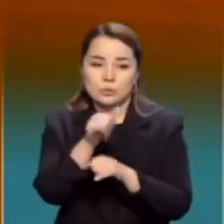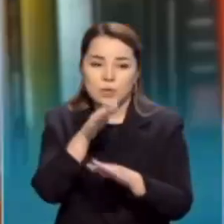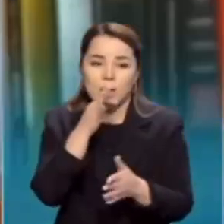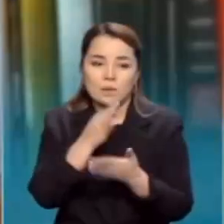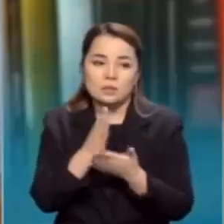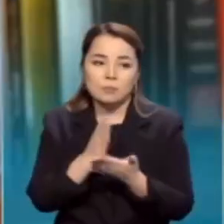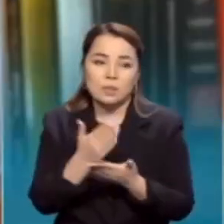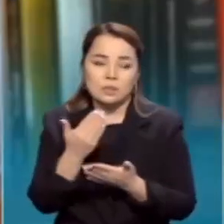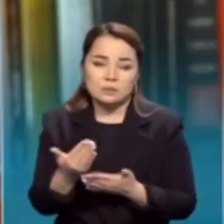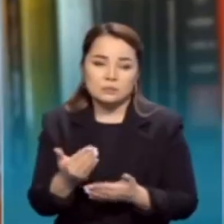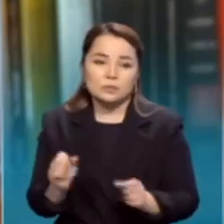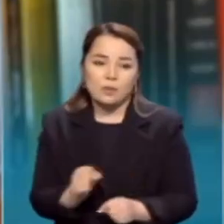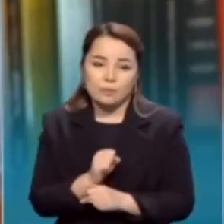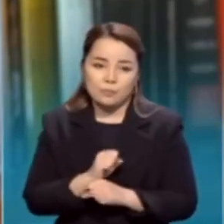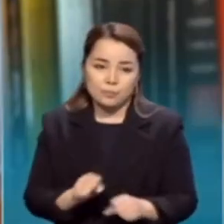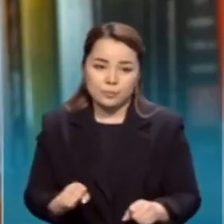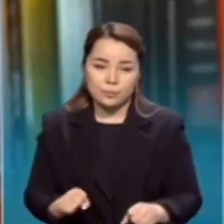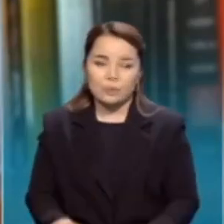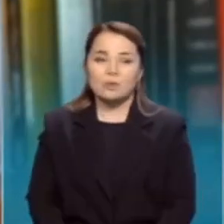дейді.